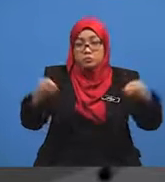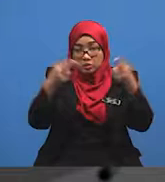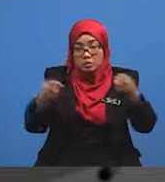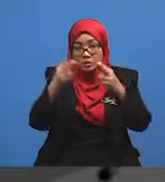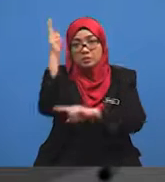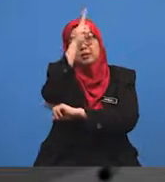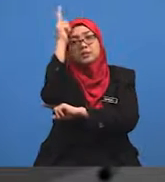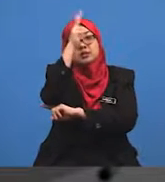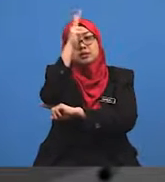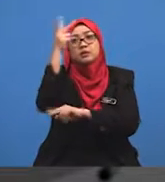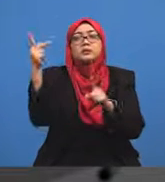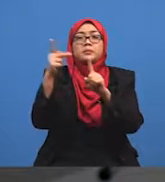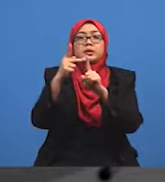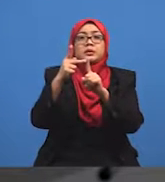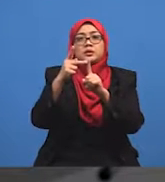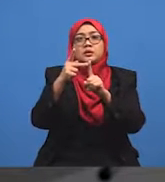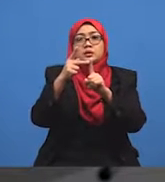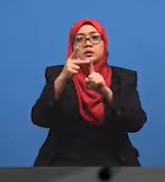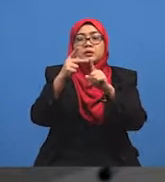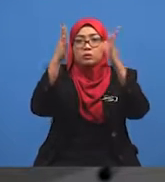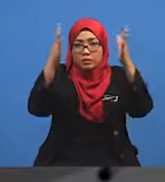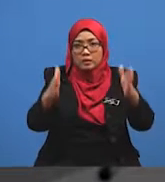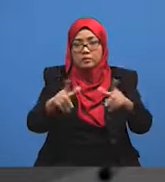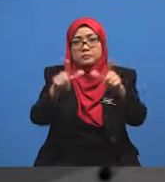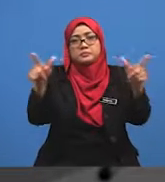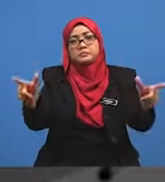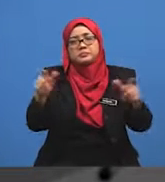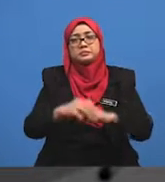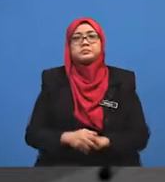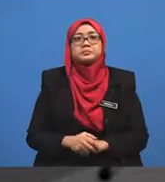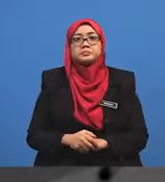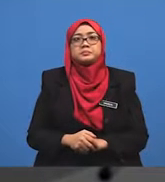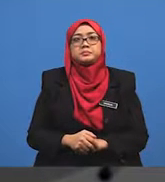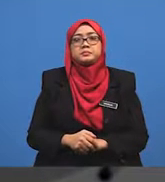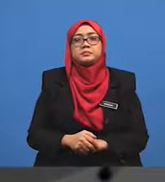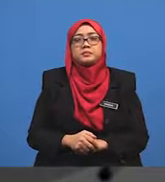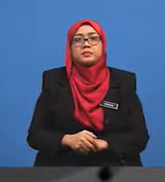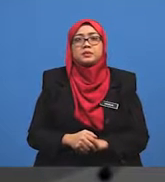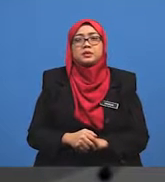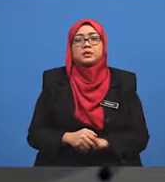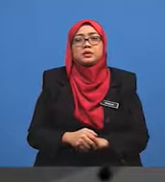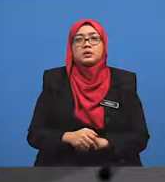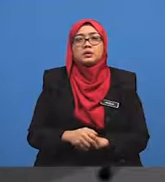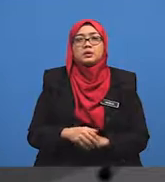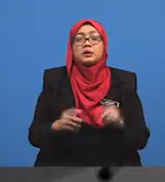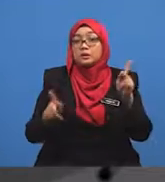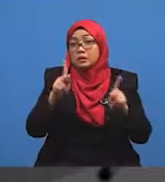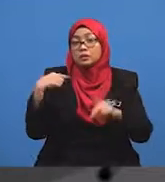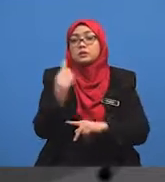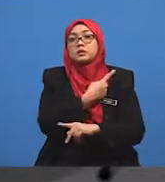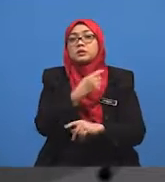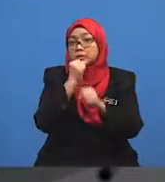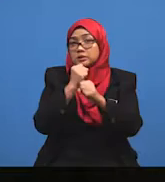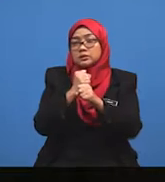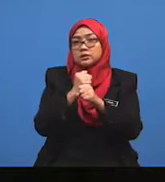Allah, pekerjaan yang mulia tidak semestinya berpendapatan besar, tapi ialah sebarang pekerjaan yang halal dan mengikut